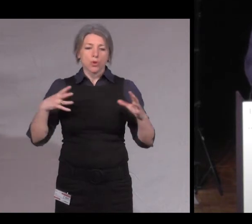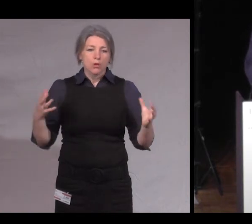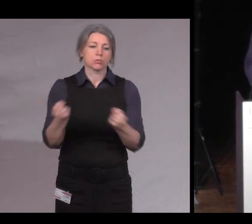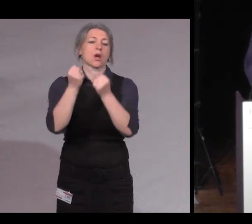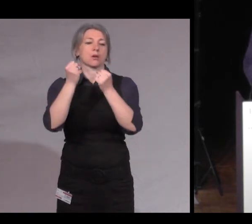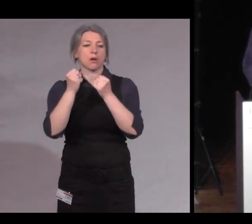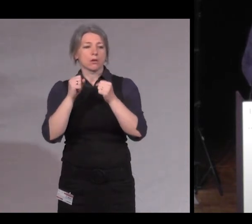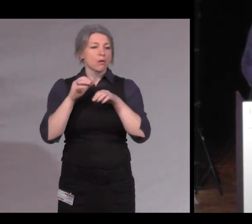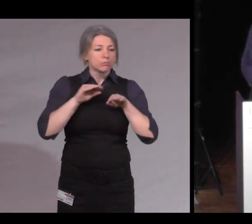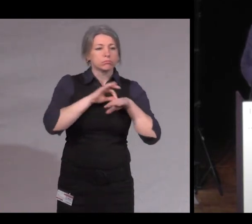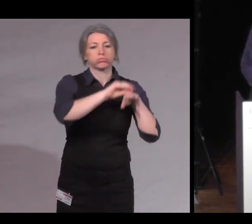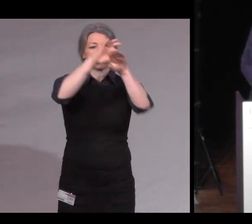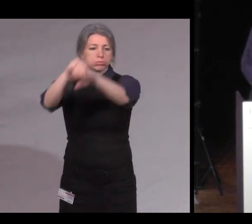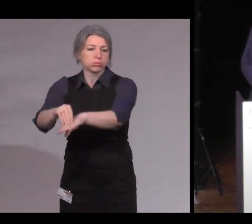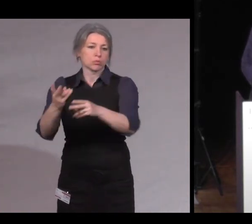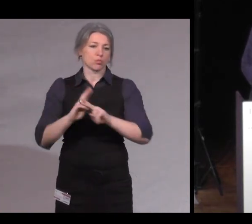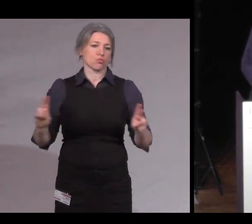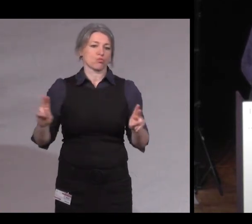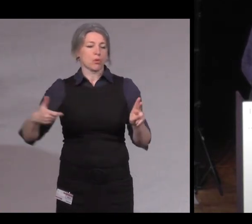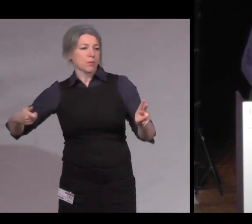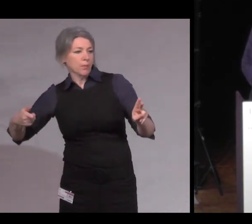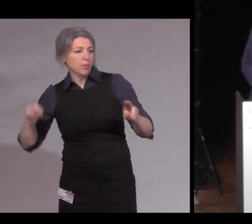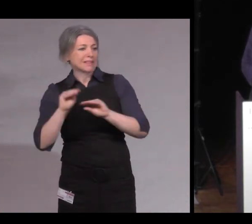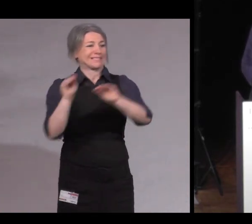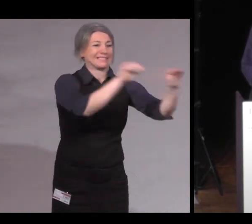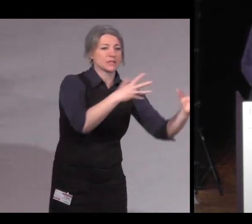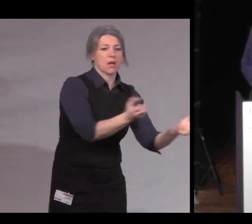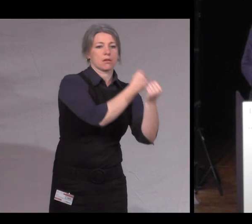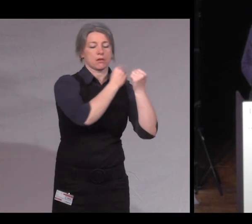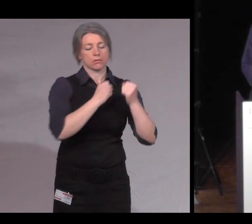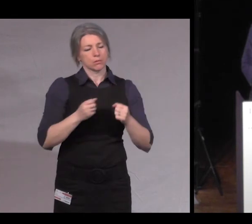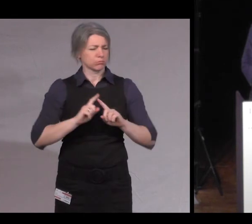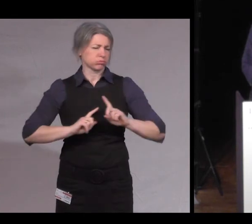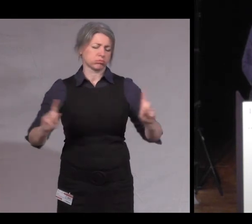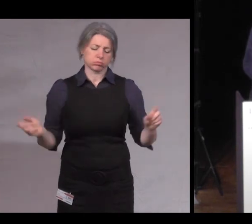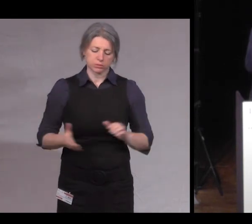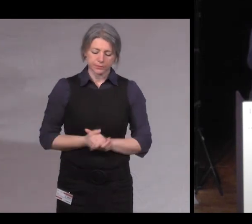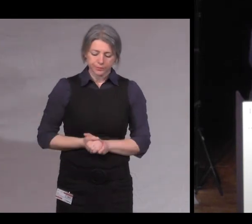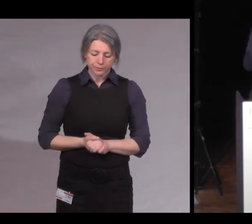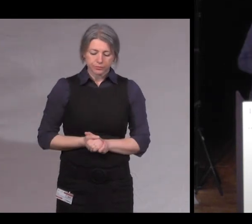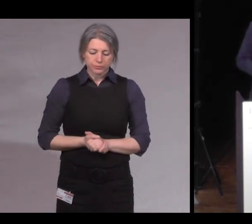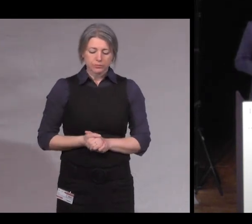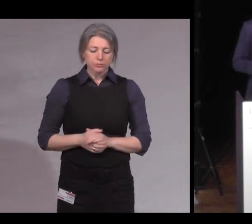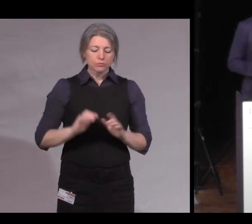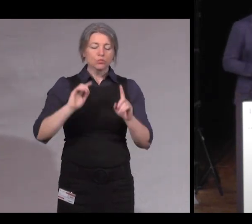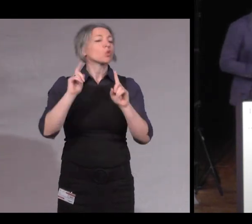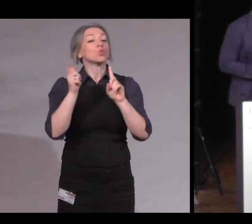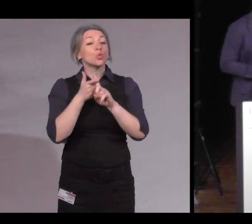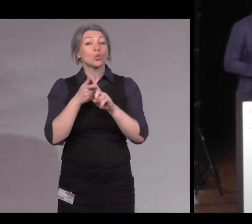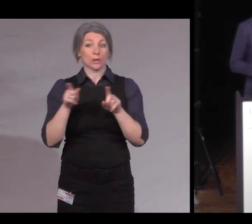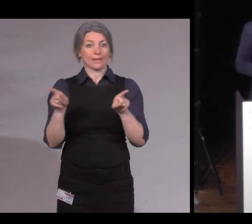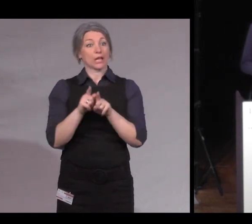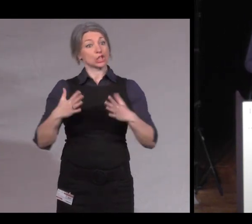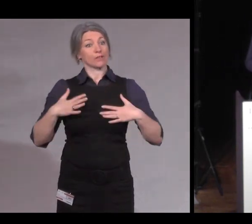tým, nakládá pacienta a vlastně dálkově může evakuovat do jiného prostředí, bezpečného prostředí. Další prototyp, který můžete vidět na našem